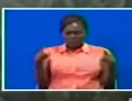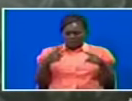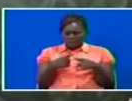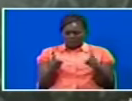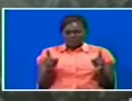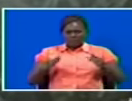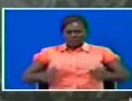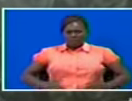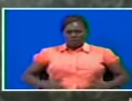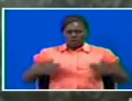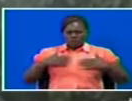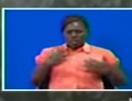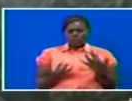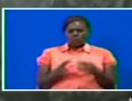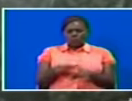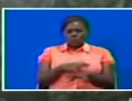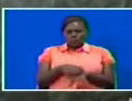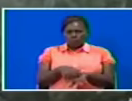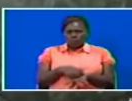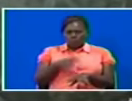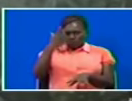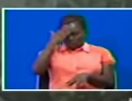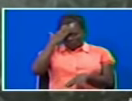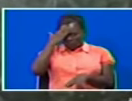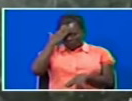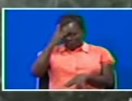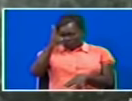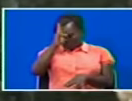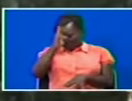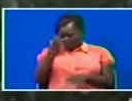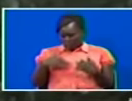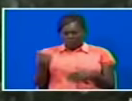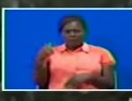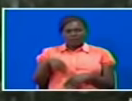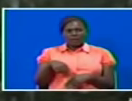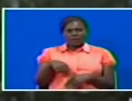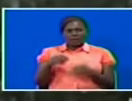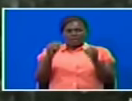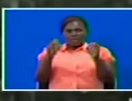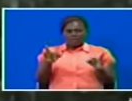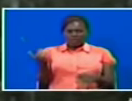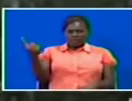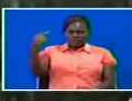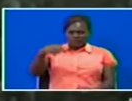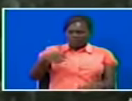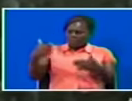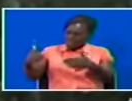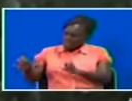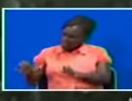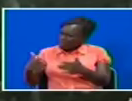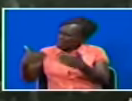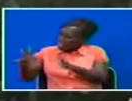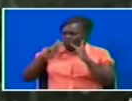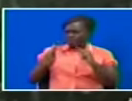Lakini mwili ulipoanza kuwashwa wakajua hawa waliokuja ni maadui. Kama wangekuja wakasema ondokeni,